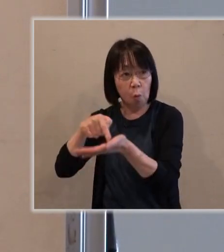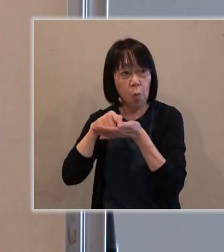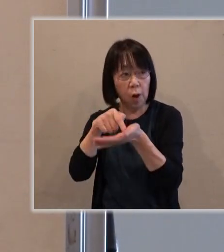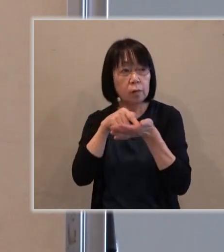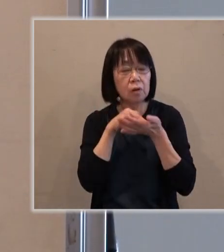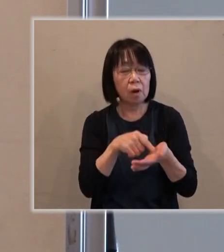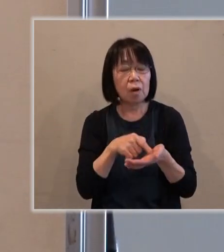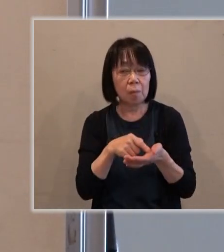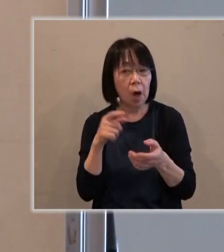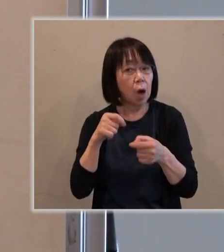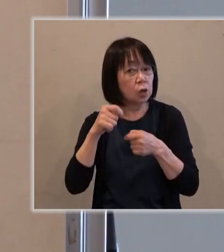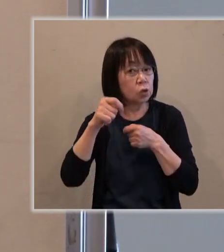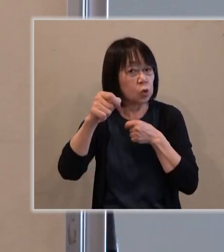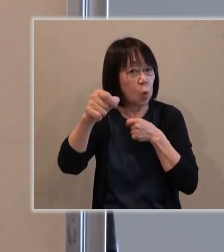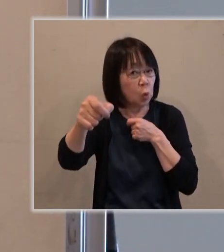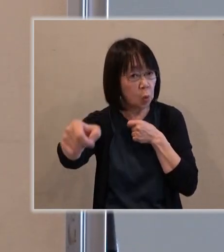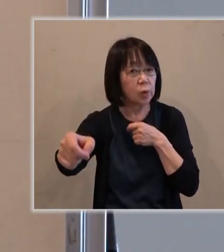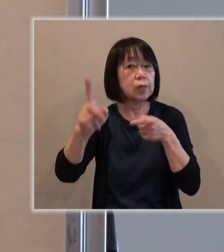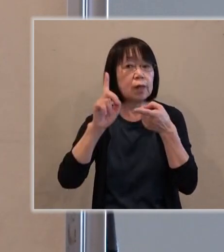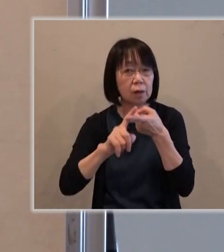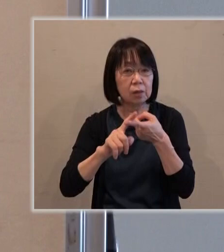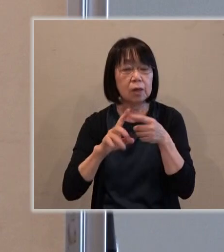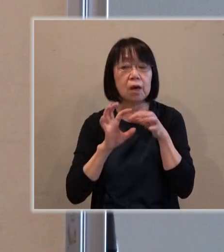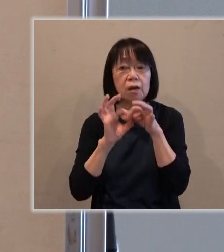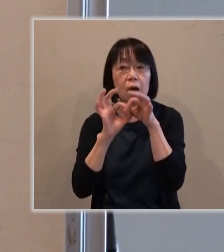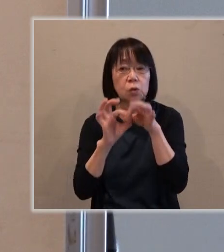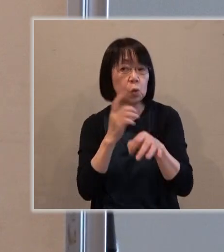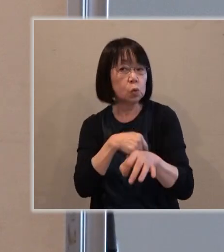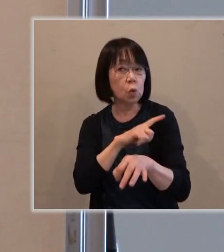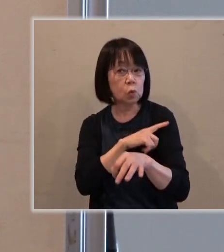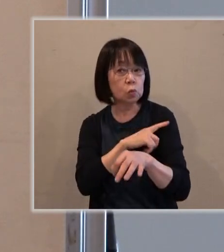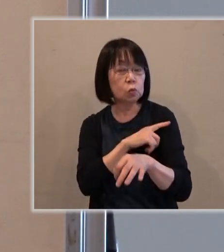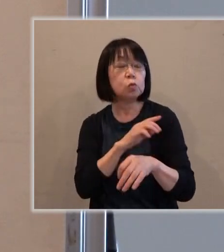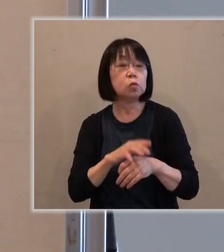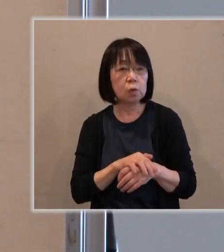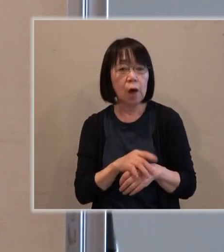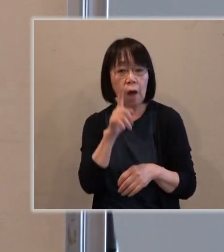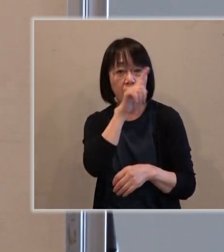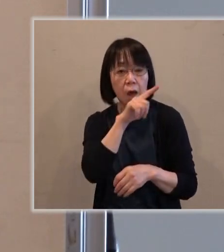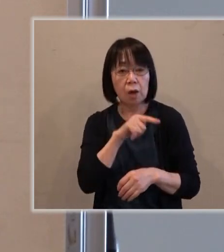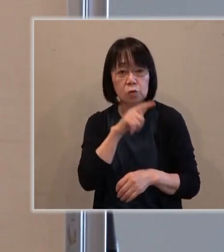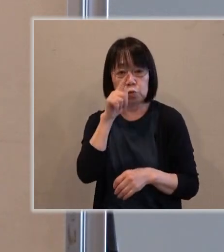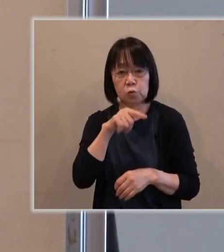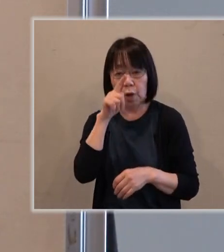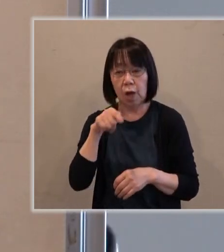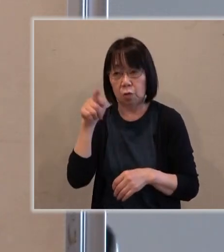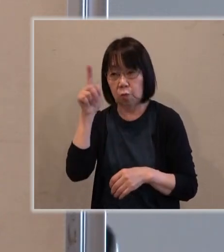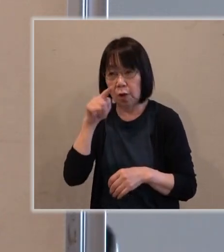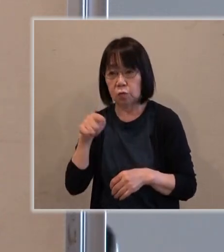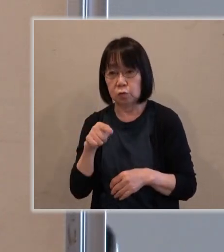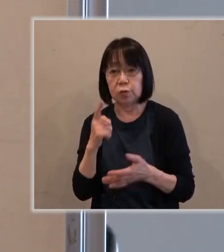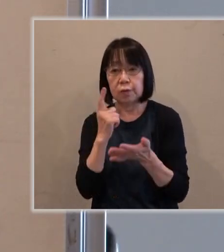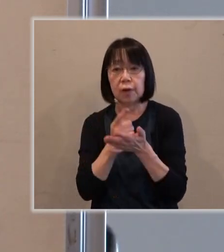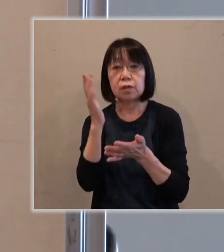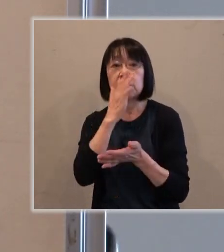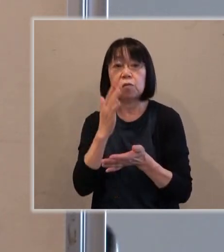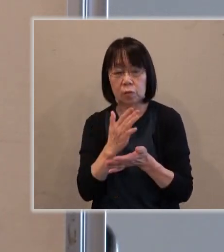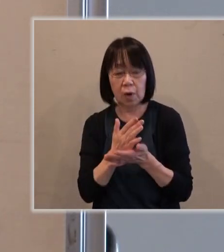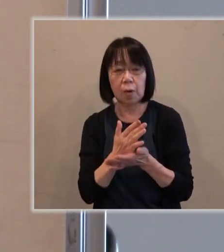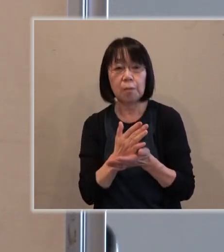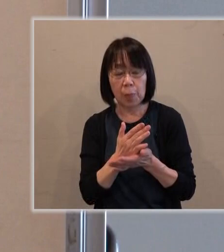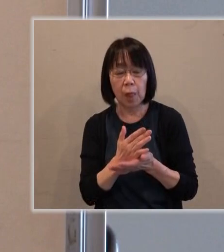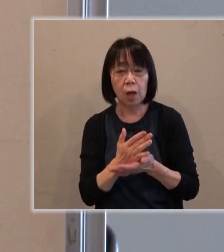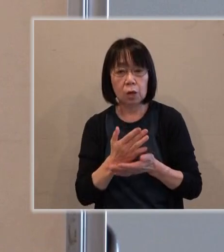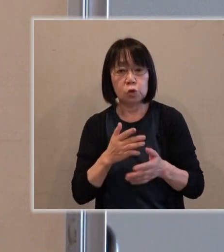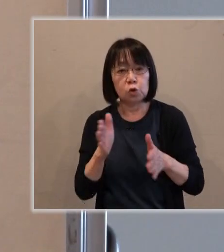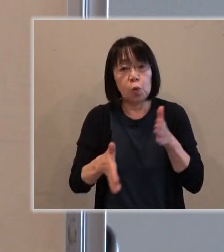していく継続力みたいなところですね。そこはやっぱりなんか SNS だけじゃなくて、まあ、多分スポーツも芸術もなんかそういったところはある